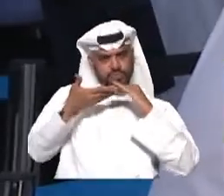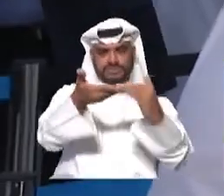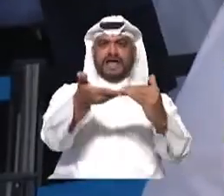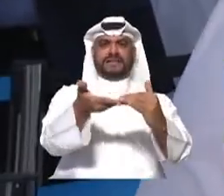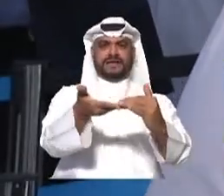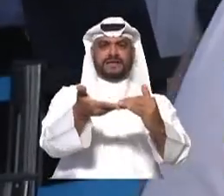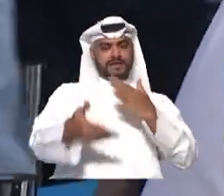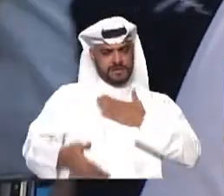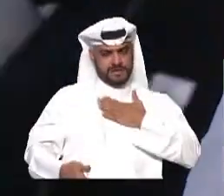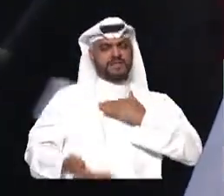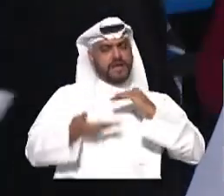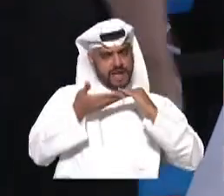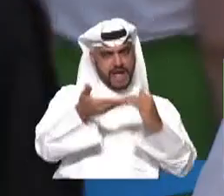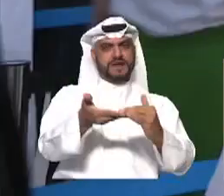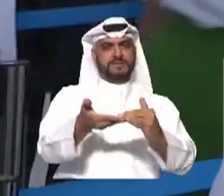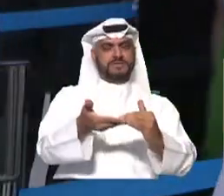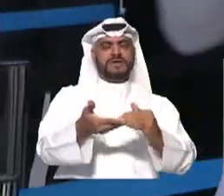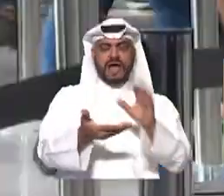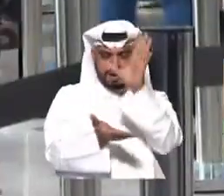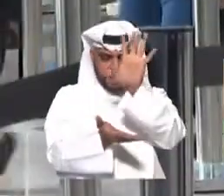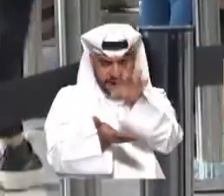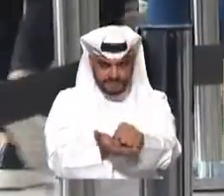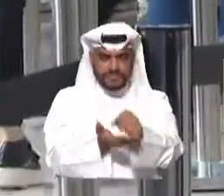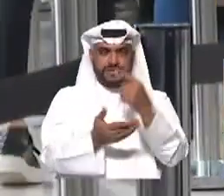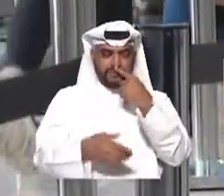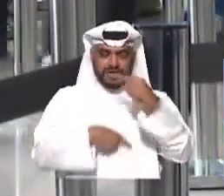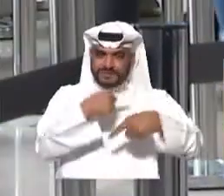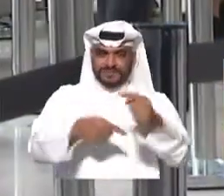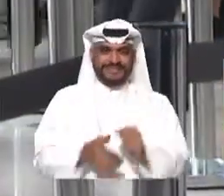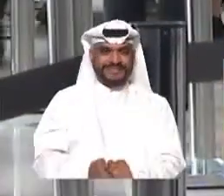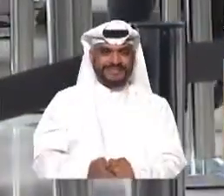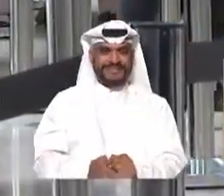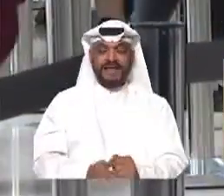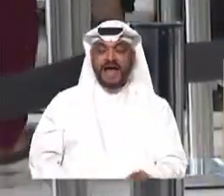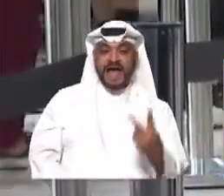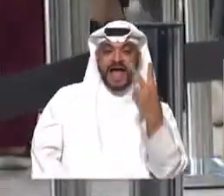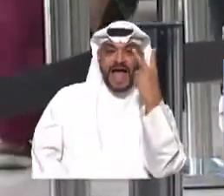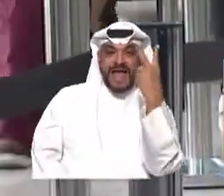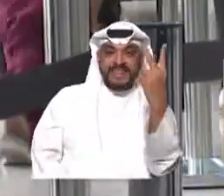مو مسجل خلي بادر. نعم للتطعيم اكيد طبعا. أكثر من